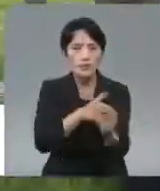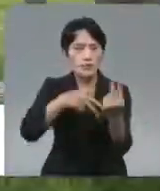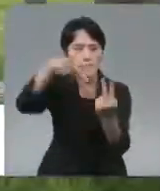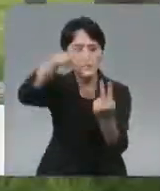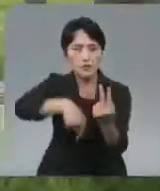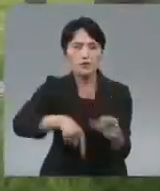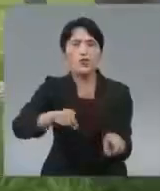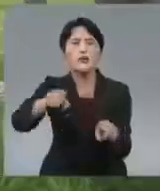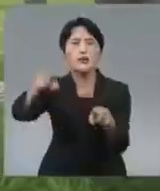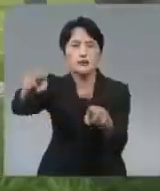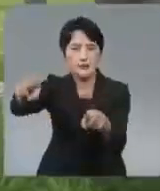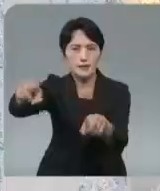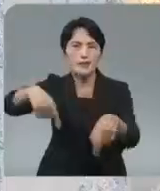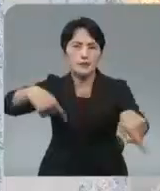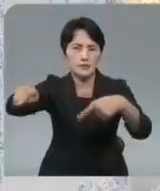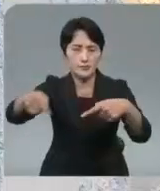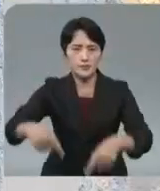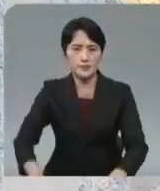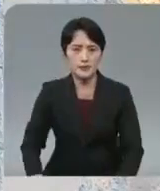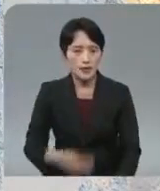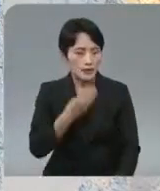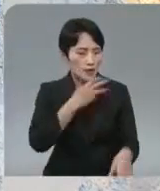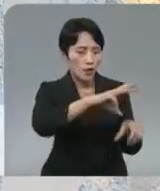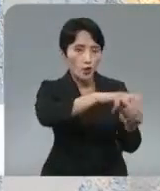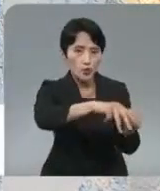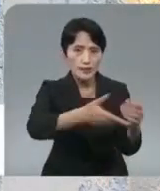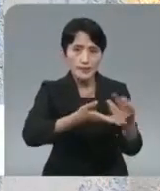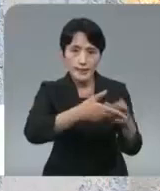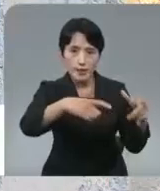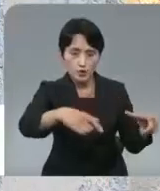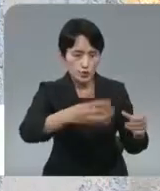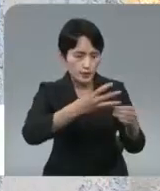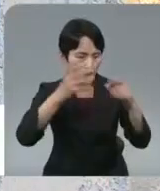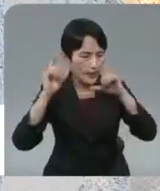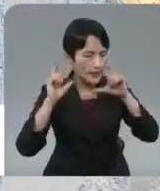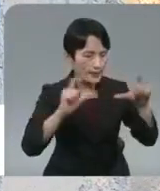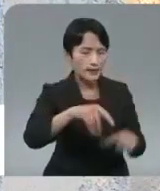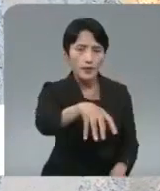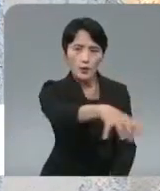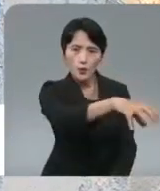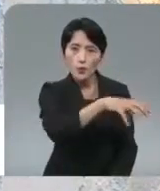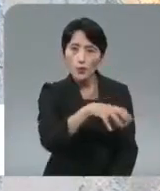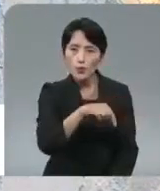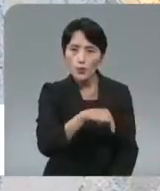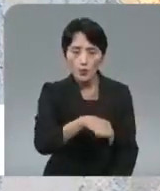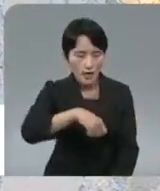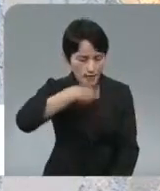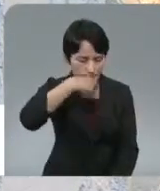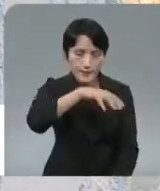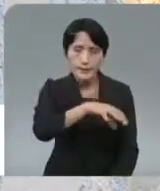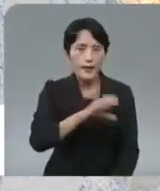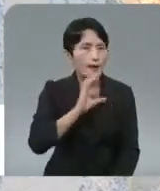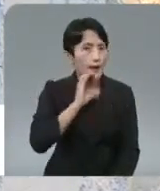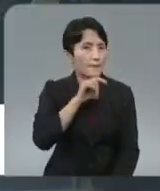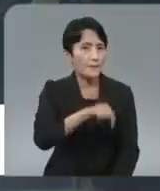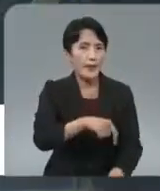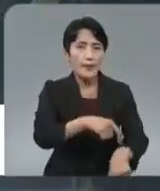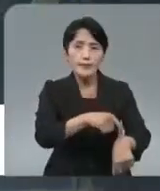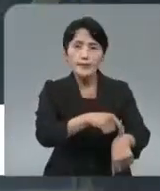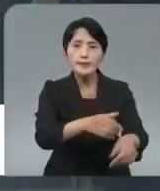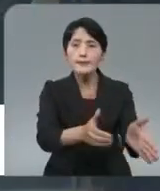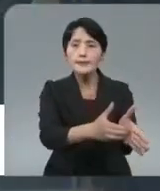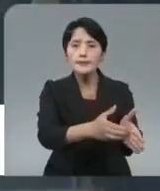4 yang ketat di ibukota Soul dan wilayah sekitarnya akan diperpanjang level 4 adalah level tertinggi dalam sistem protokol